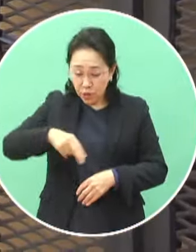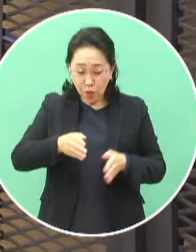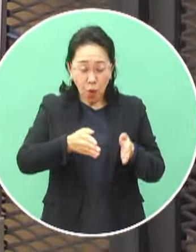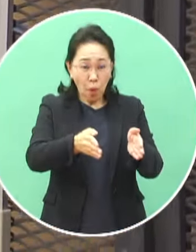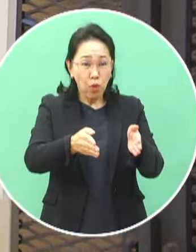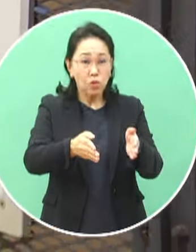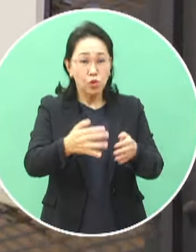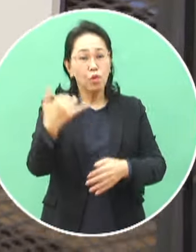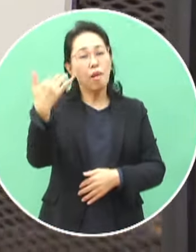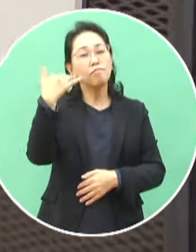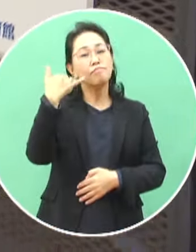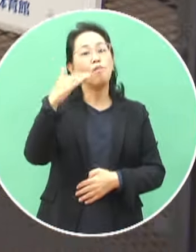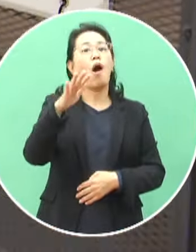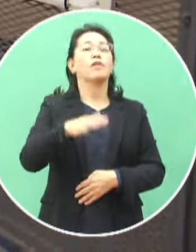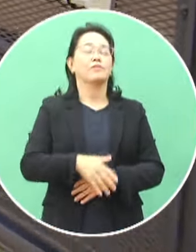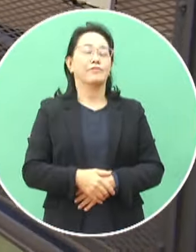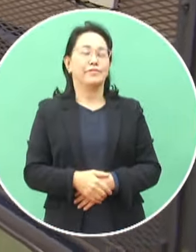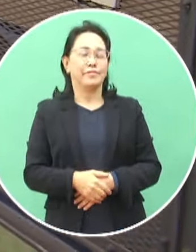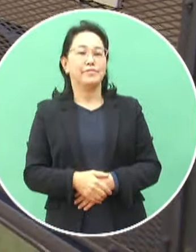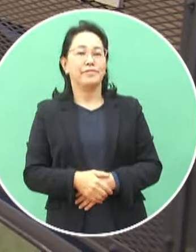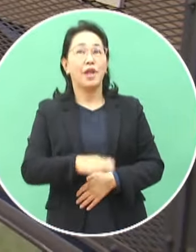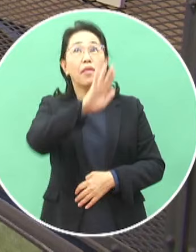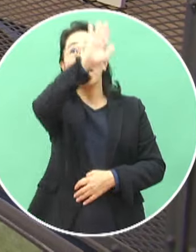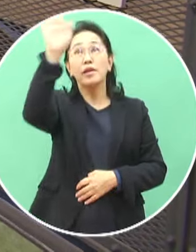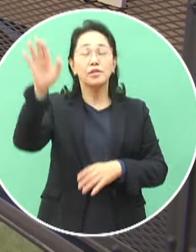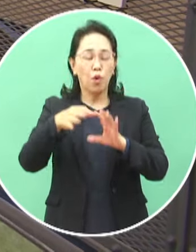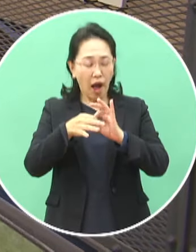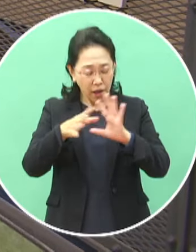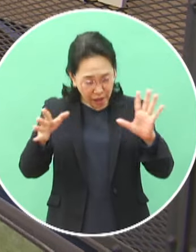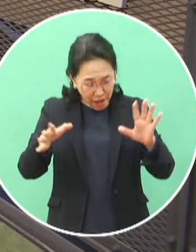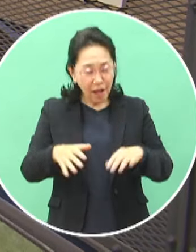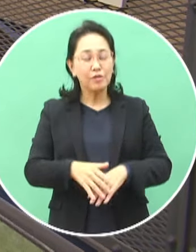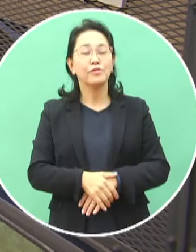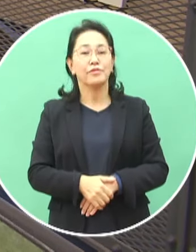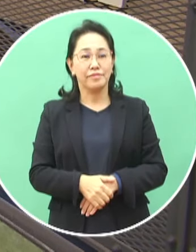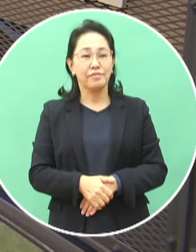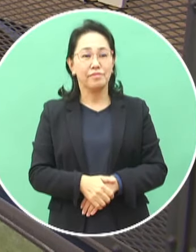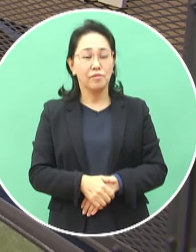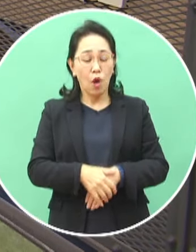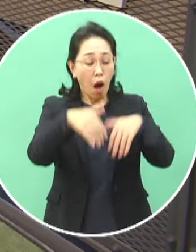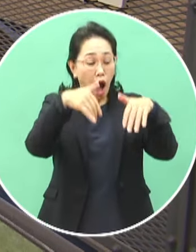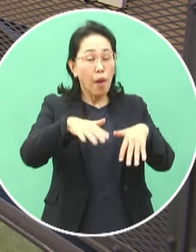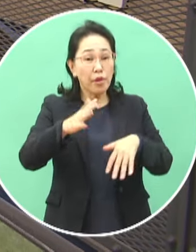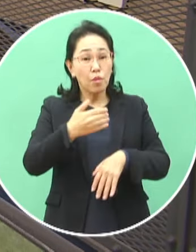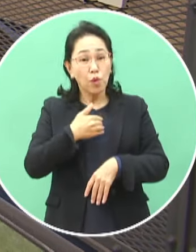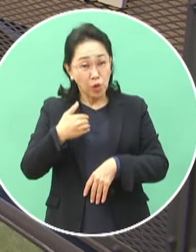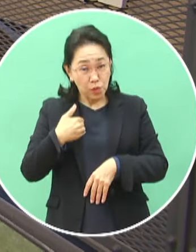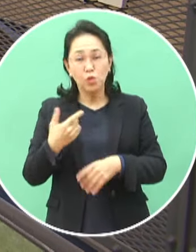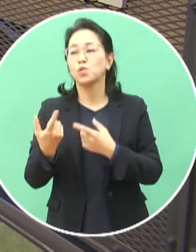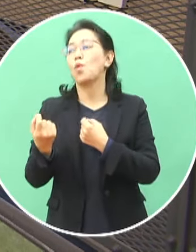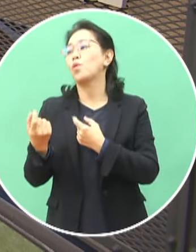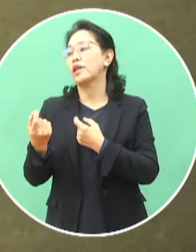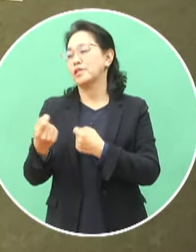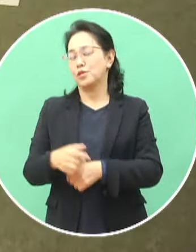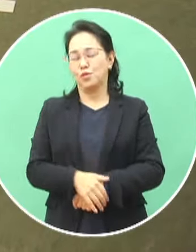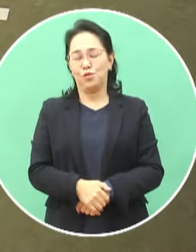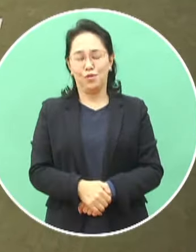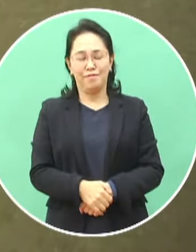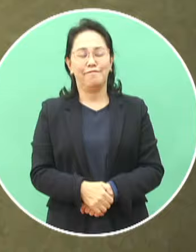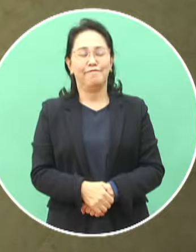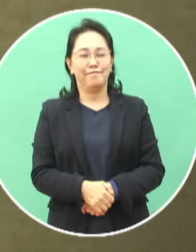冷暖房完備なので、はい、天候にも左右されず、うん、 つまり雨になってもここでウォーキングできると。 そうなんです